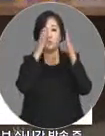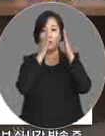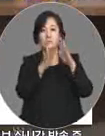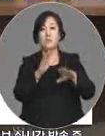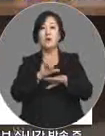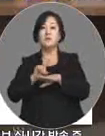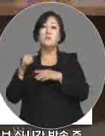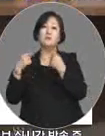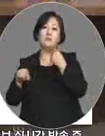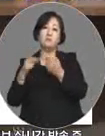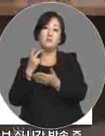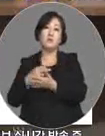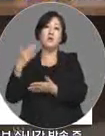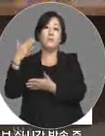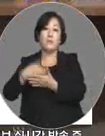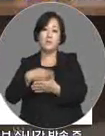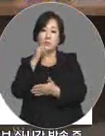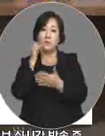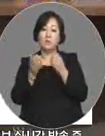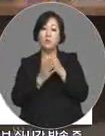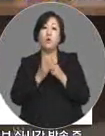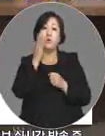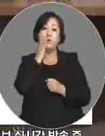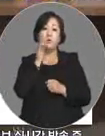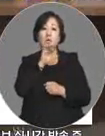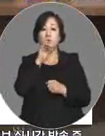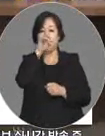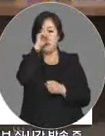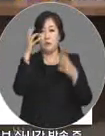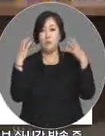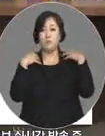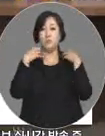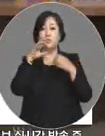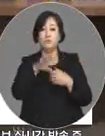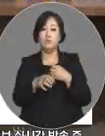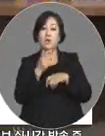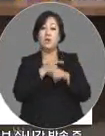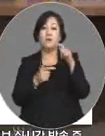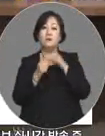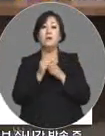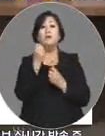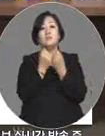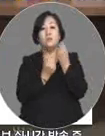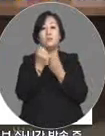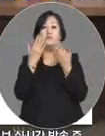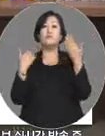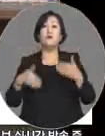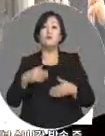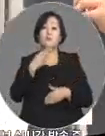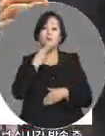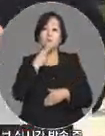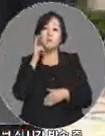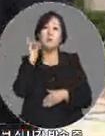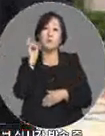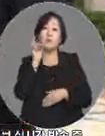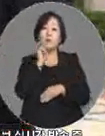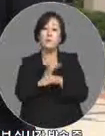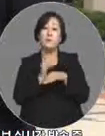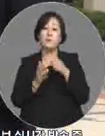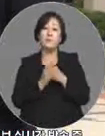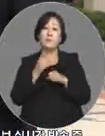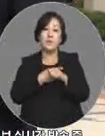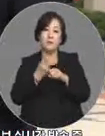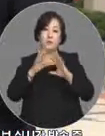정책을 소홀해지고 있는 부분과 함께 울산시가 중앙정부를 상대로 제약 현안을 제대로 설득하지 못한 부분들은 없었는지.